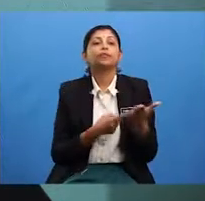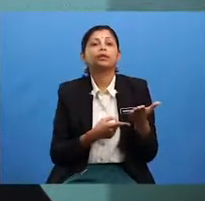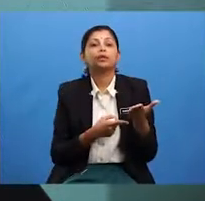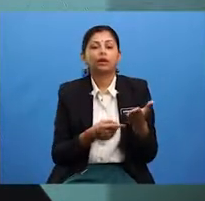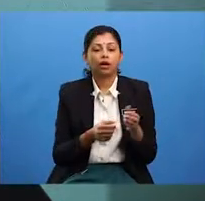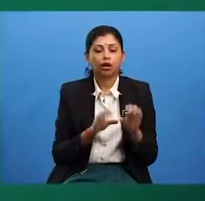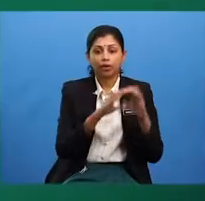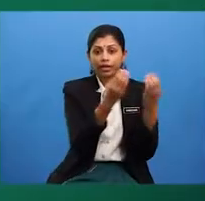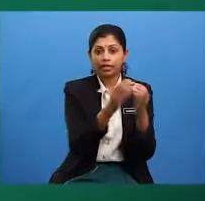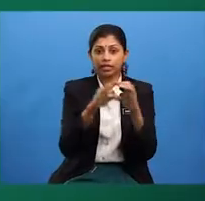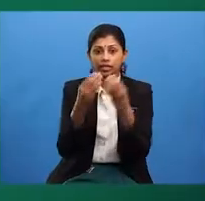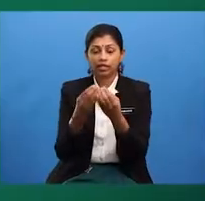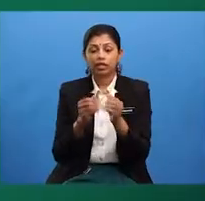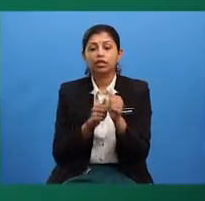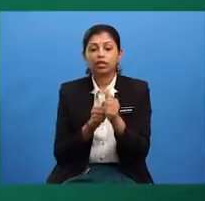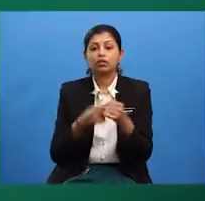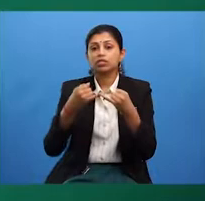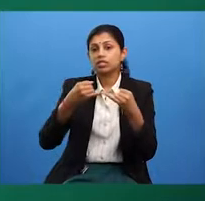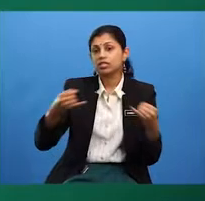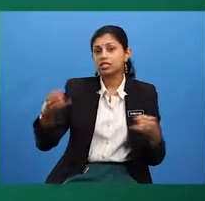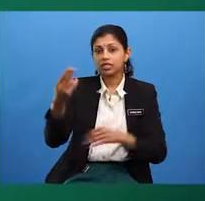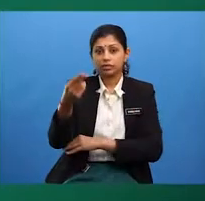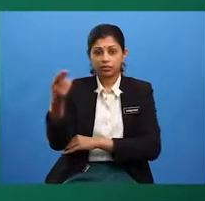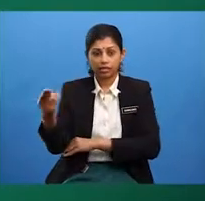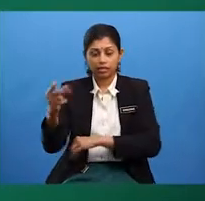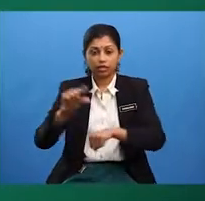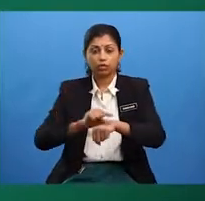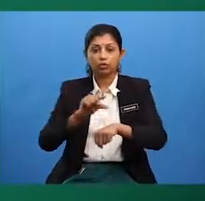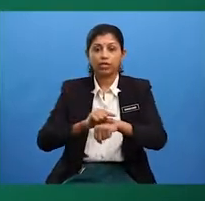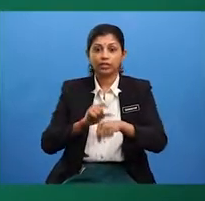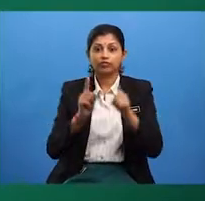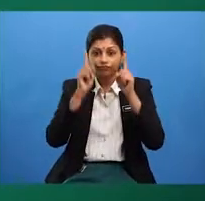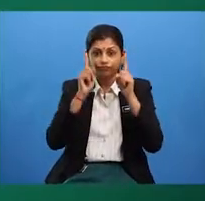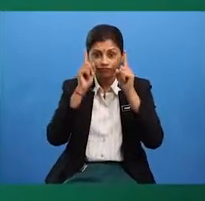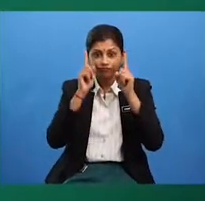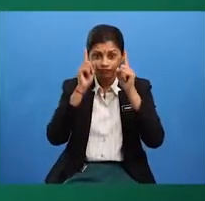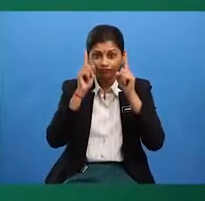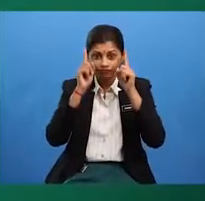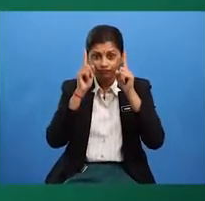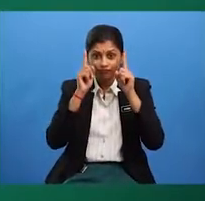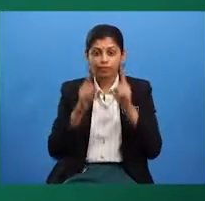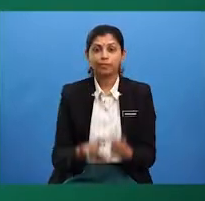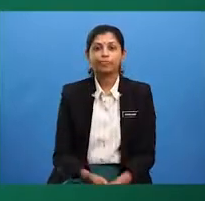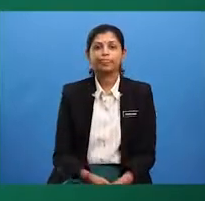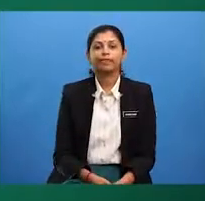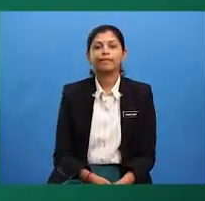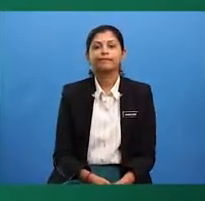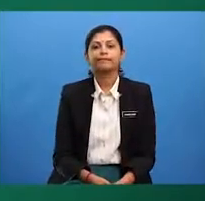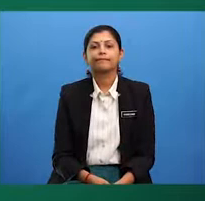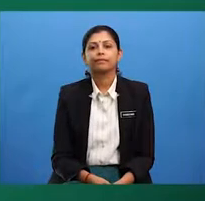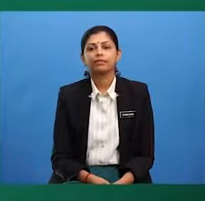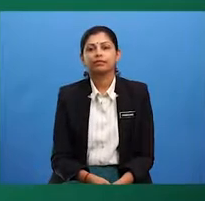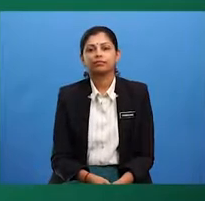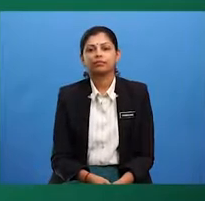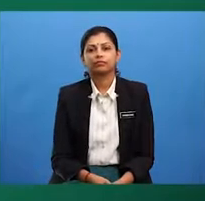bahannya, cikgu mahu kamu bina satu peta aiting yang sesuai untuk membantu kamu